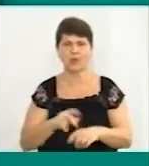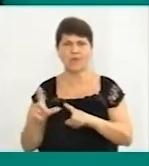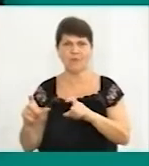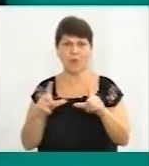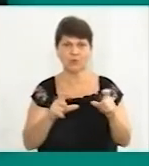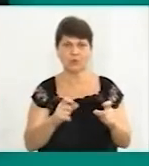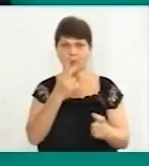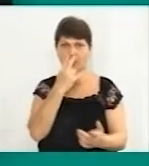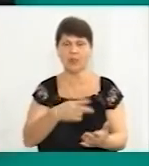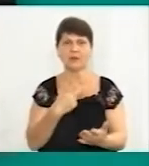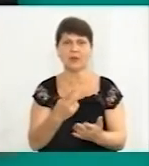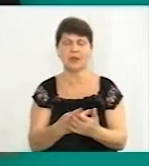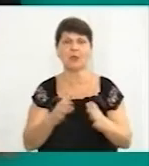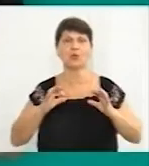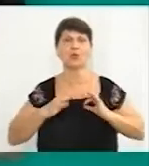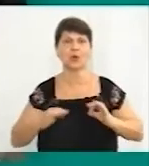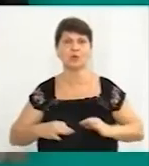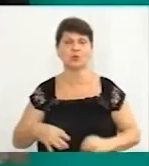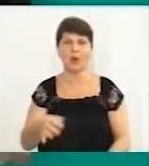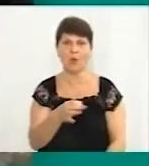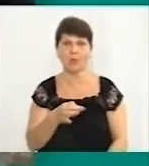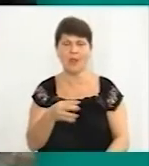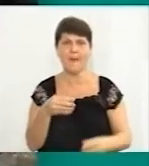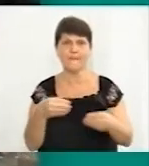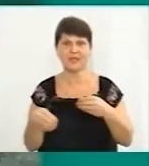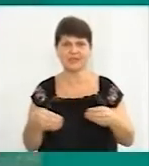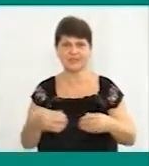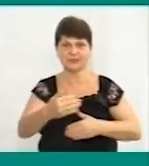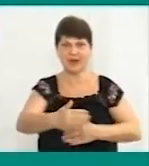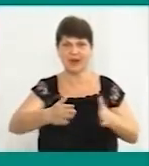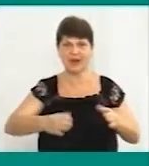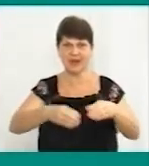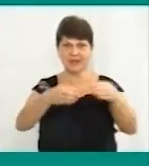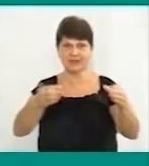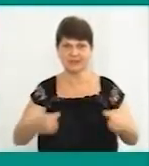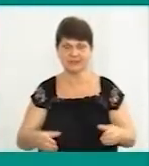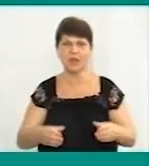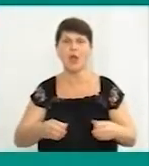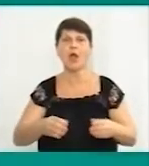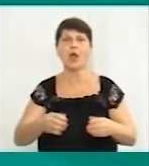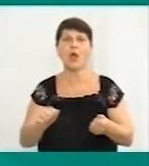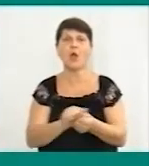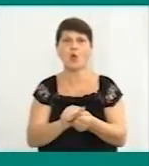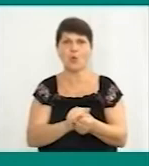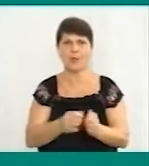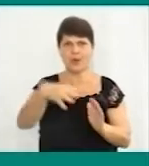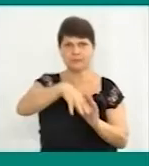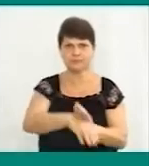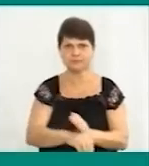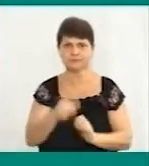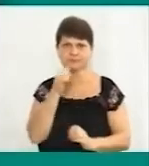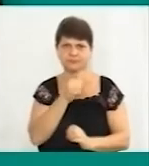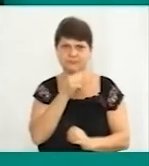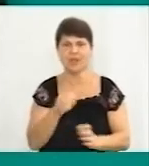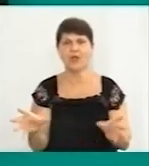Суспільному надала прокуратура області. На них пластмасові каністри з антисептиком сховані в картонних коробках. Нині прокуратура спільно